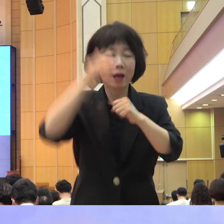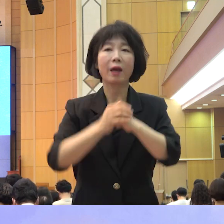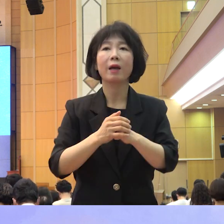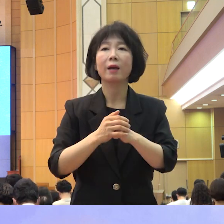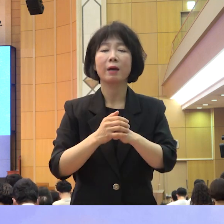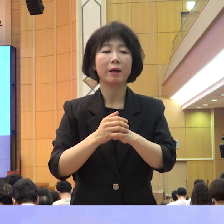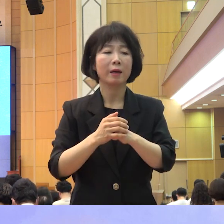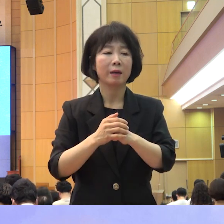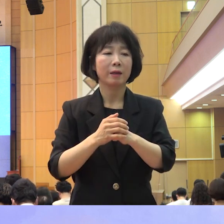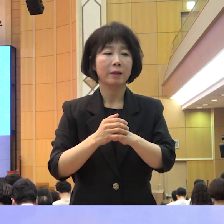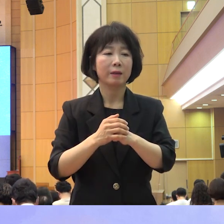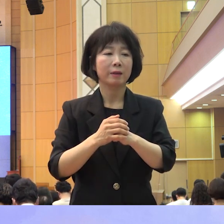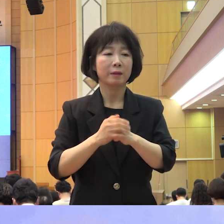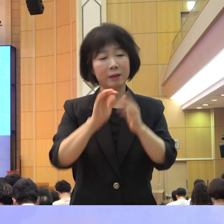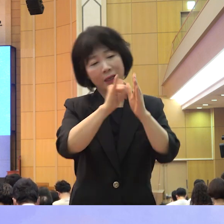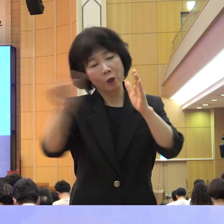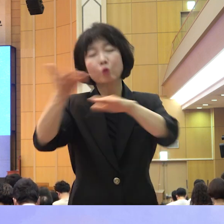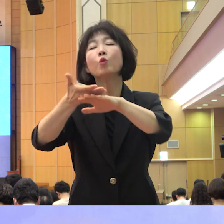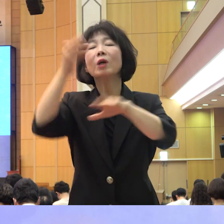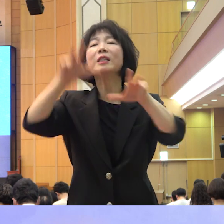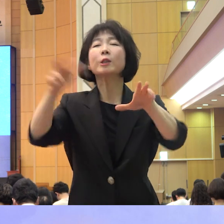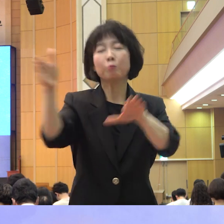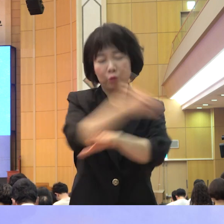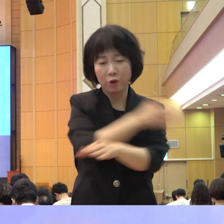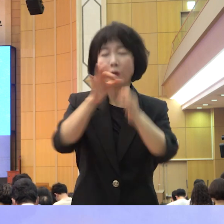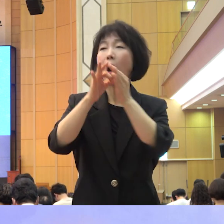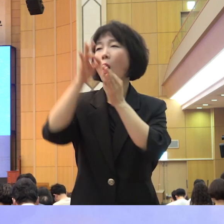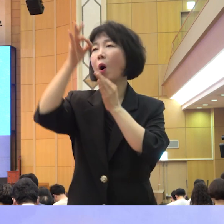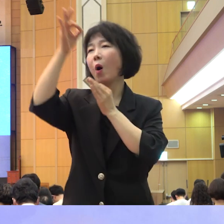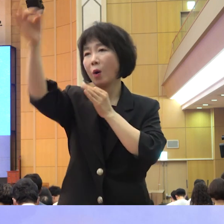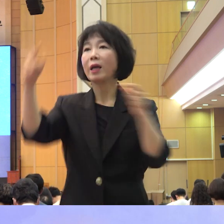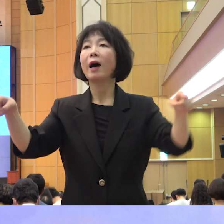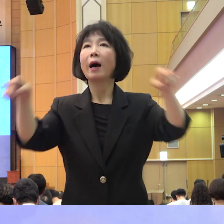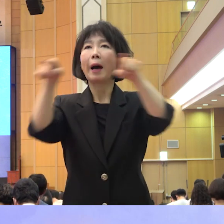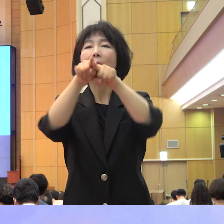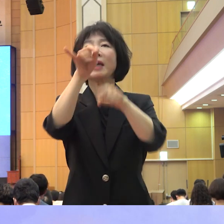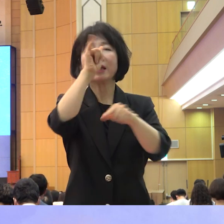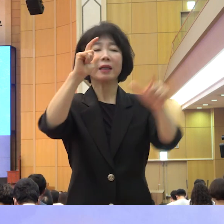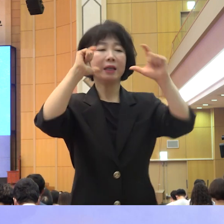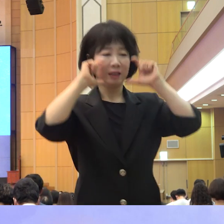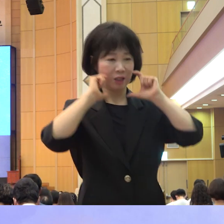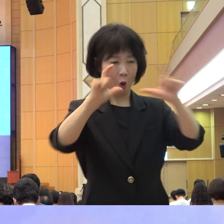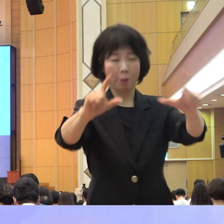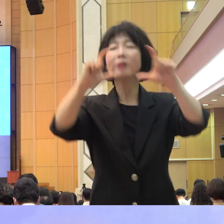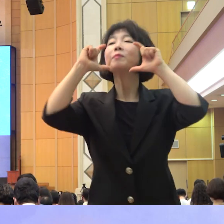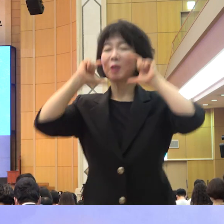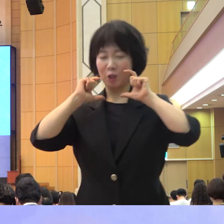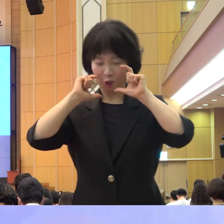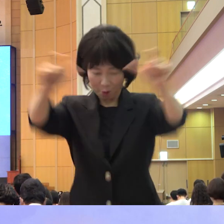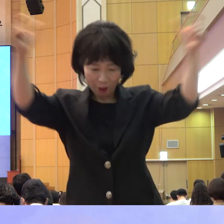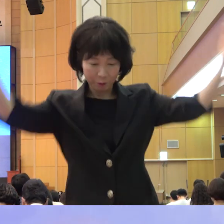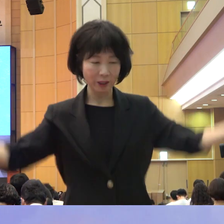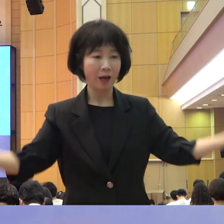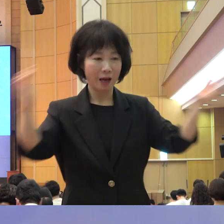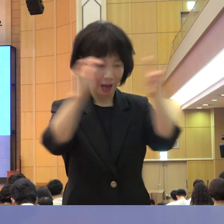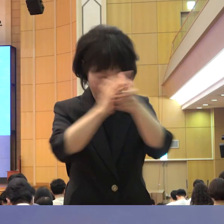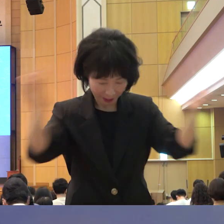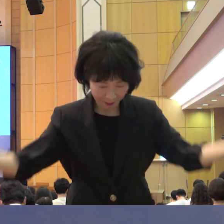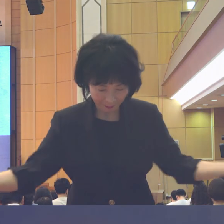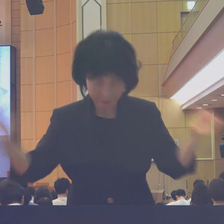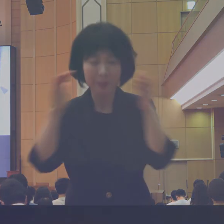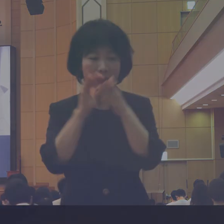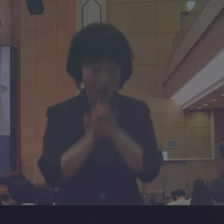우리 아이들의 머리 위에, 가족 위에 이제로부터 영원토록 함께 있을지어다. 아멘.